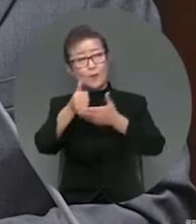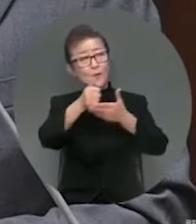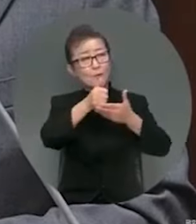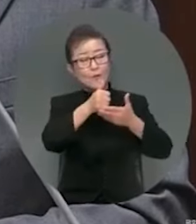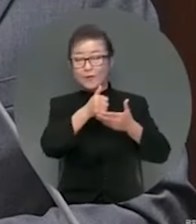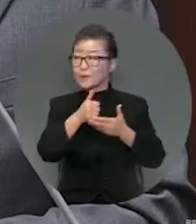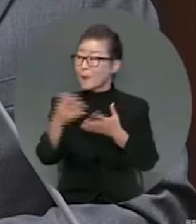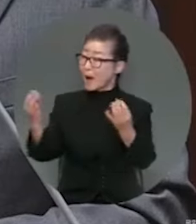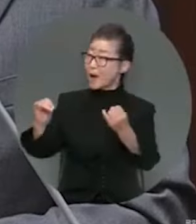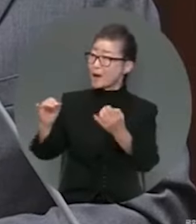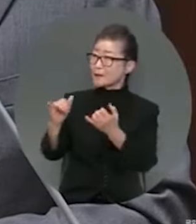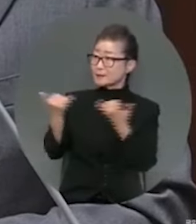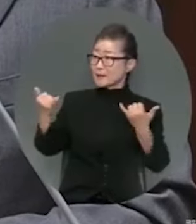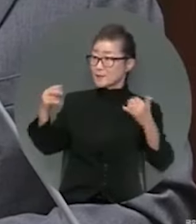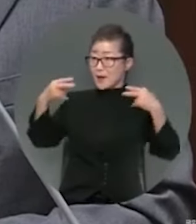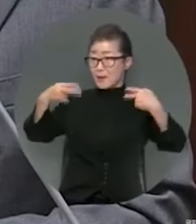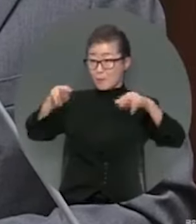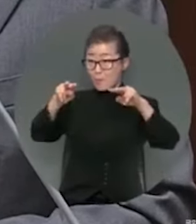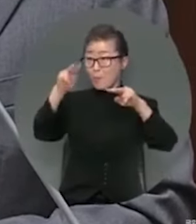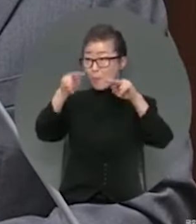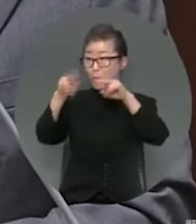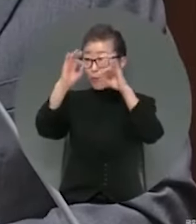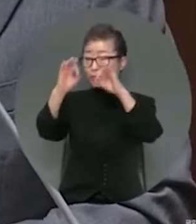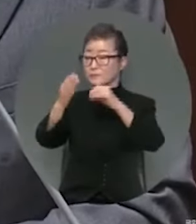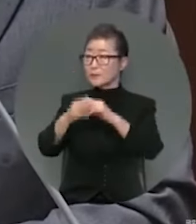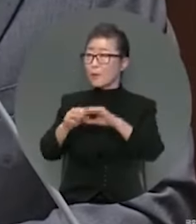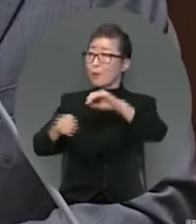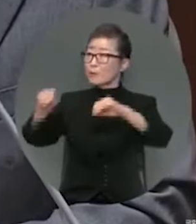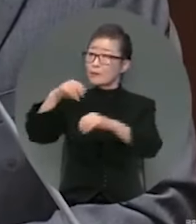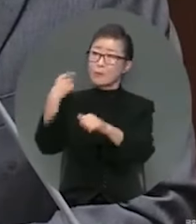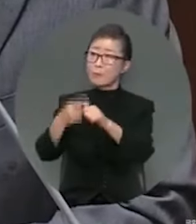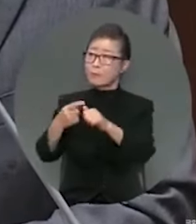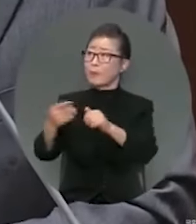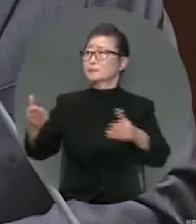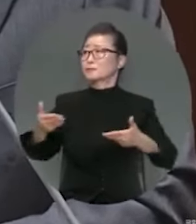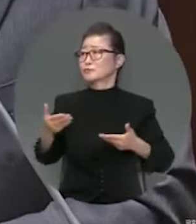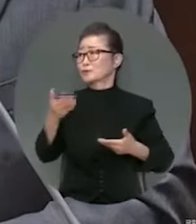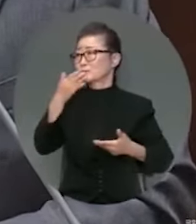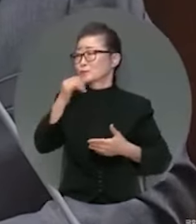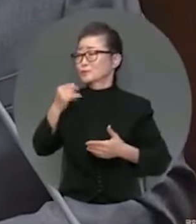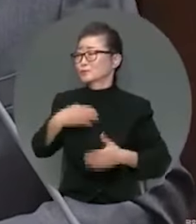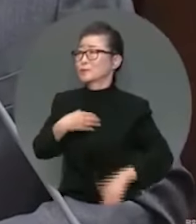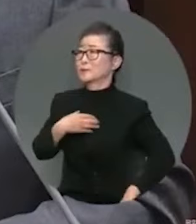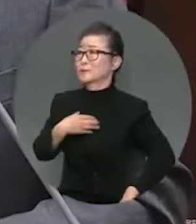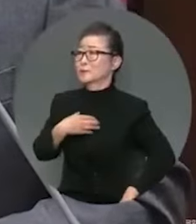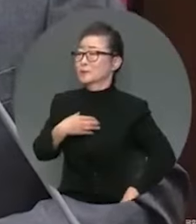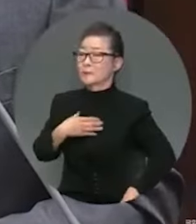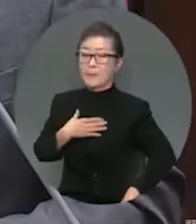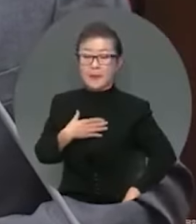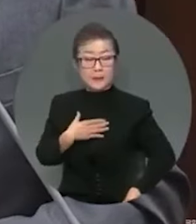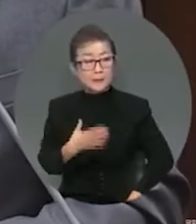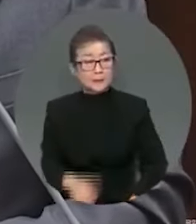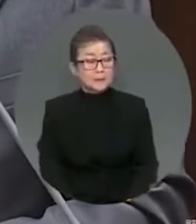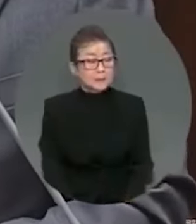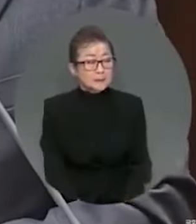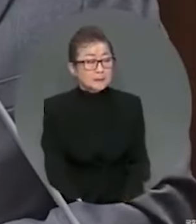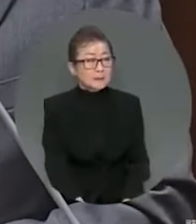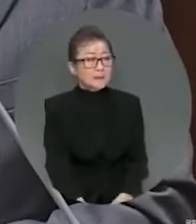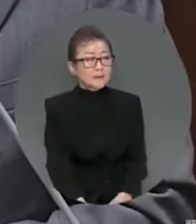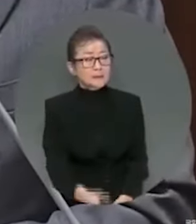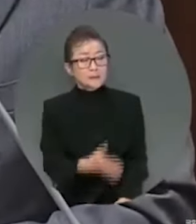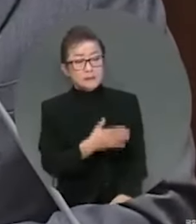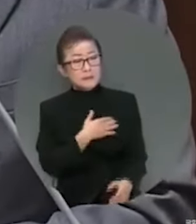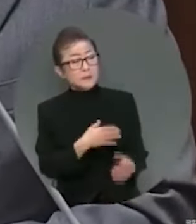전 세계인들로부터 지탄을 받을 것이라고 생각합니다. 제가 그 이유를 PPT를 통해서 설명을